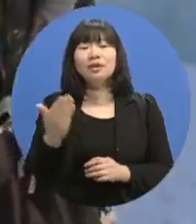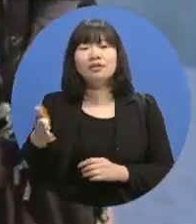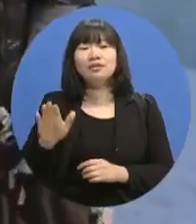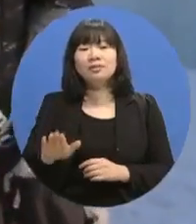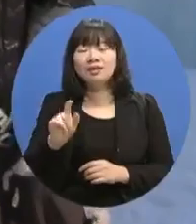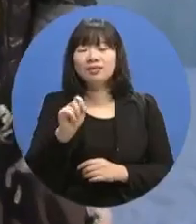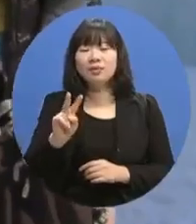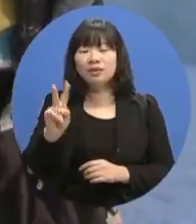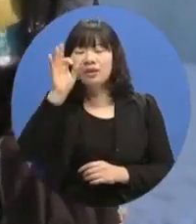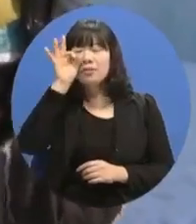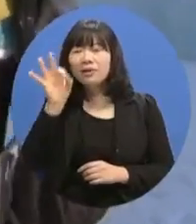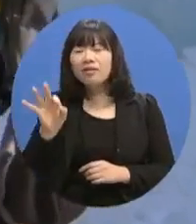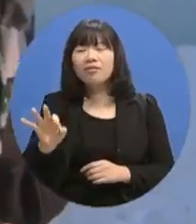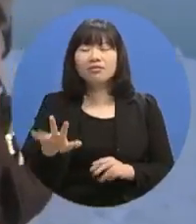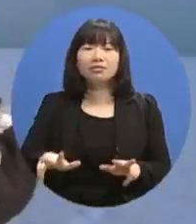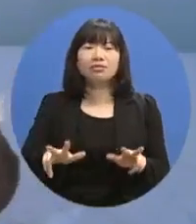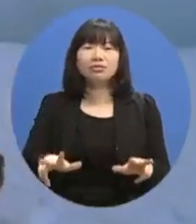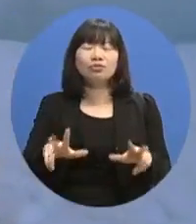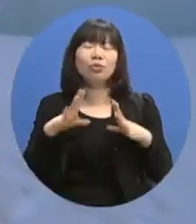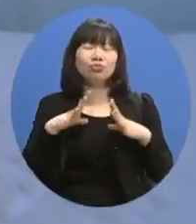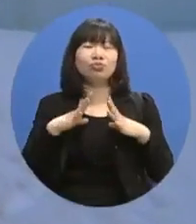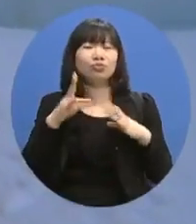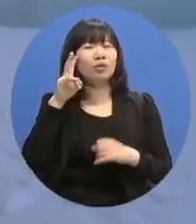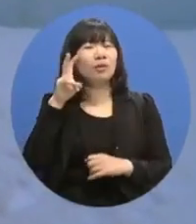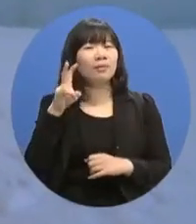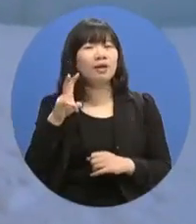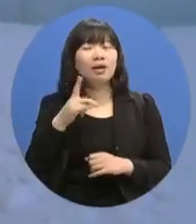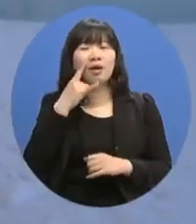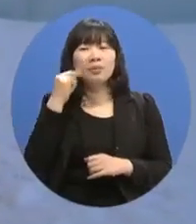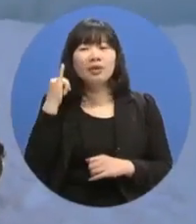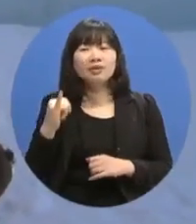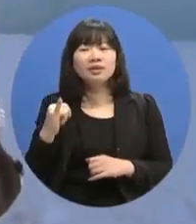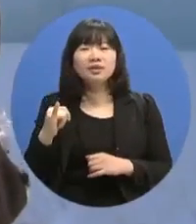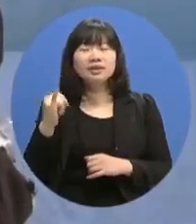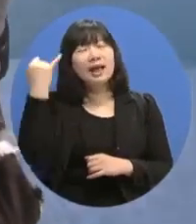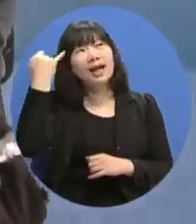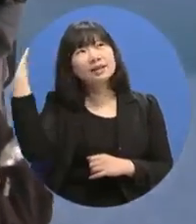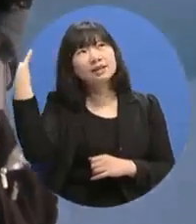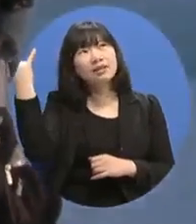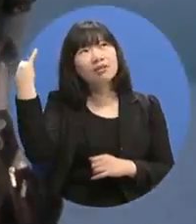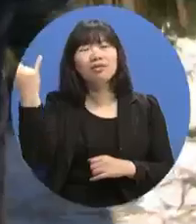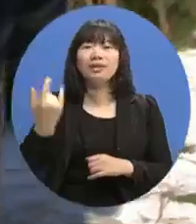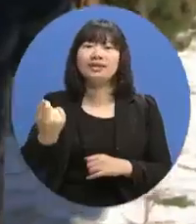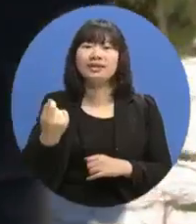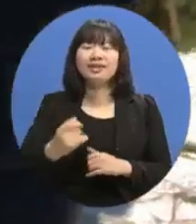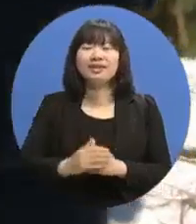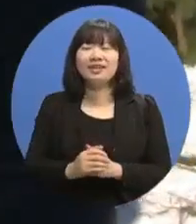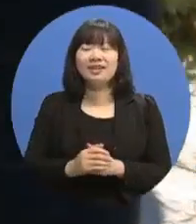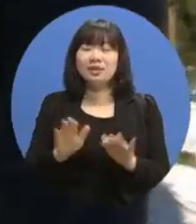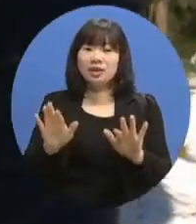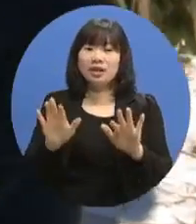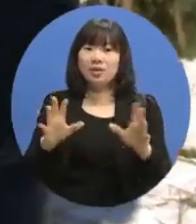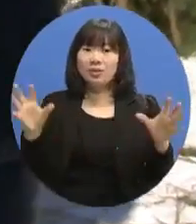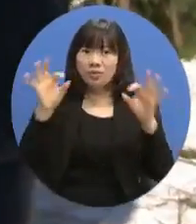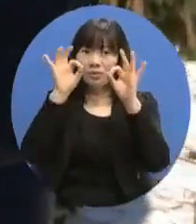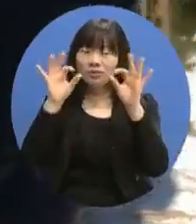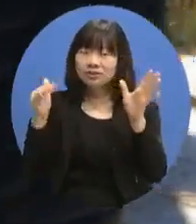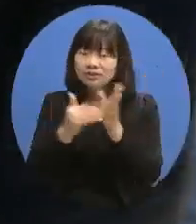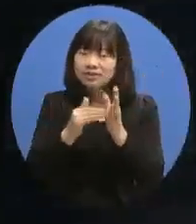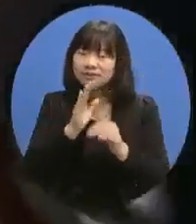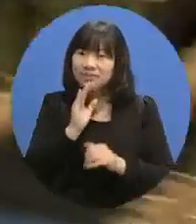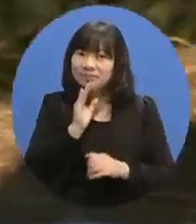하지만 고야는 아직 좀 무서운 모양. 엄마는 아이디어를 냅니다. 자, 모이셨습니까?